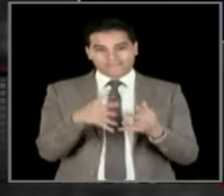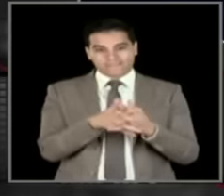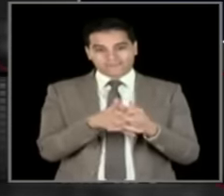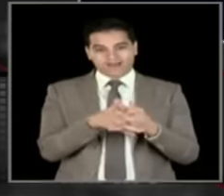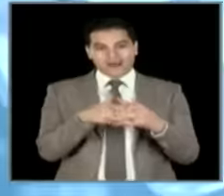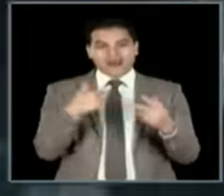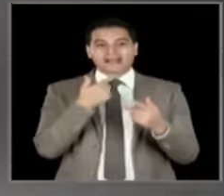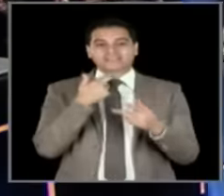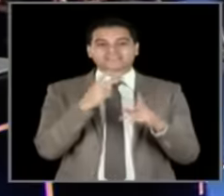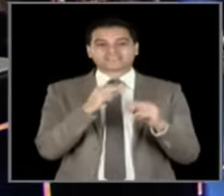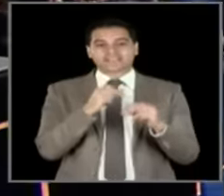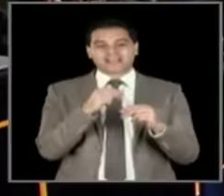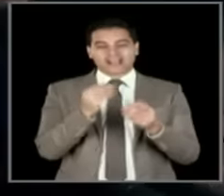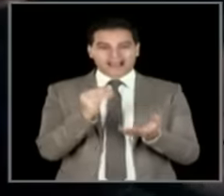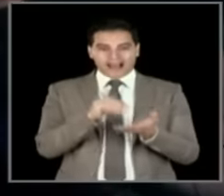اكون زيه في يوم من الايام.